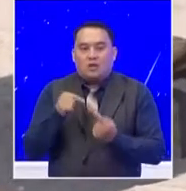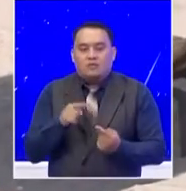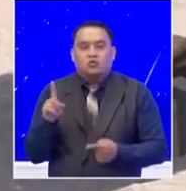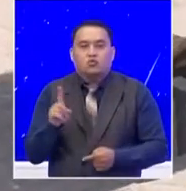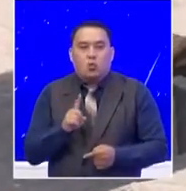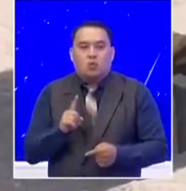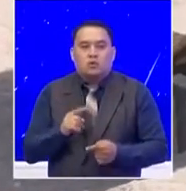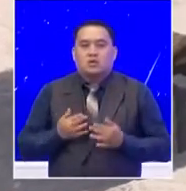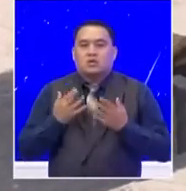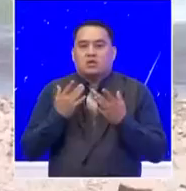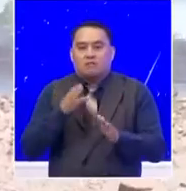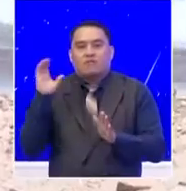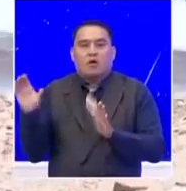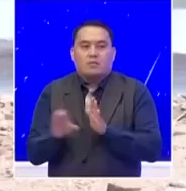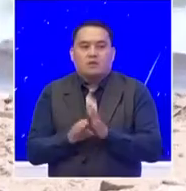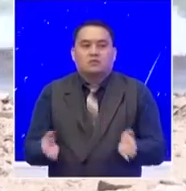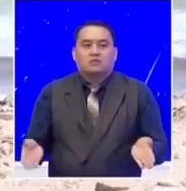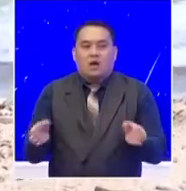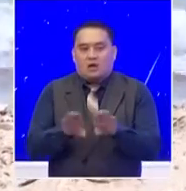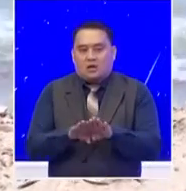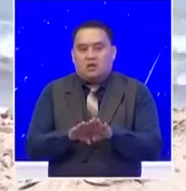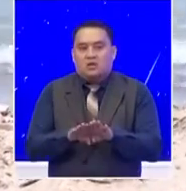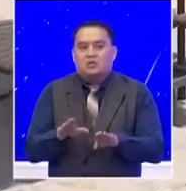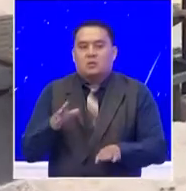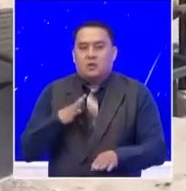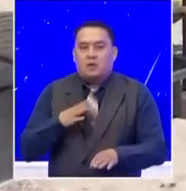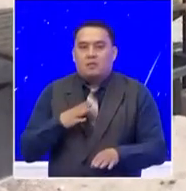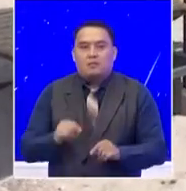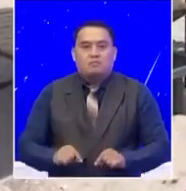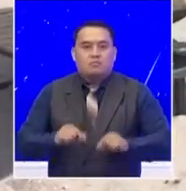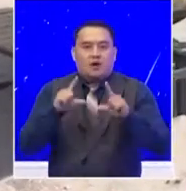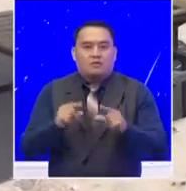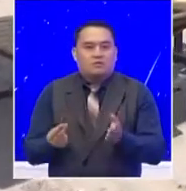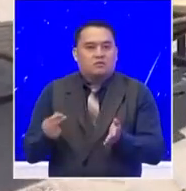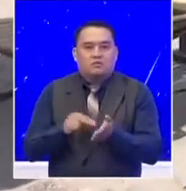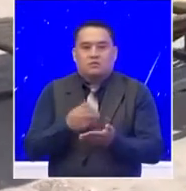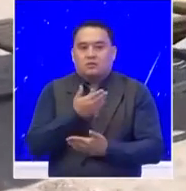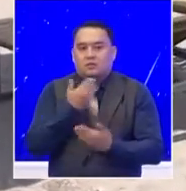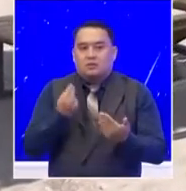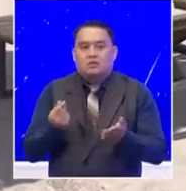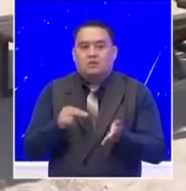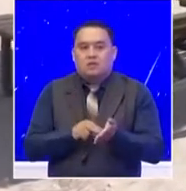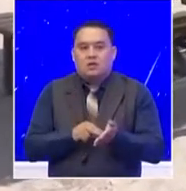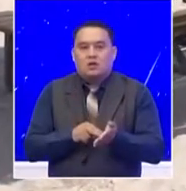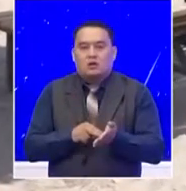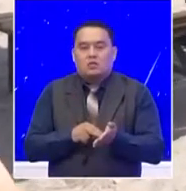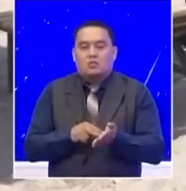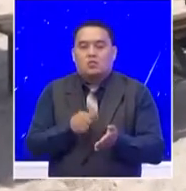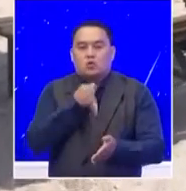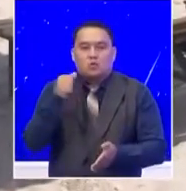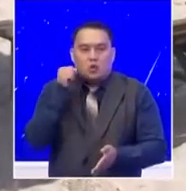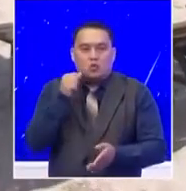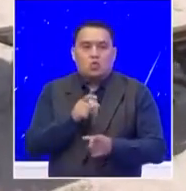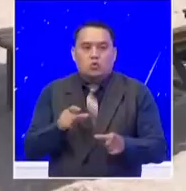естественно, соблюдали требования, да, мы были закрыты все это время. Мы не повышаем цены, то есть мы держим цены предыдущего года. И так у